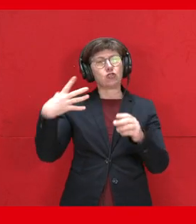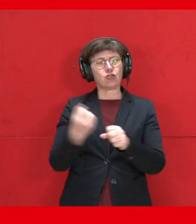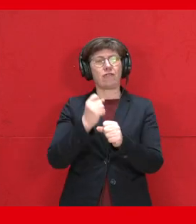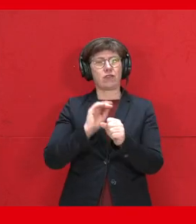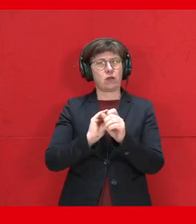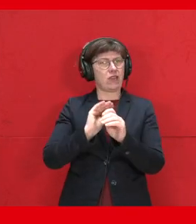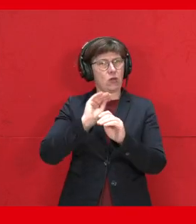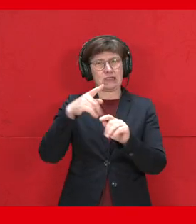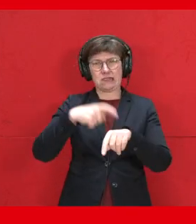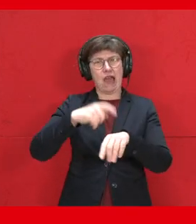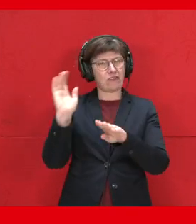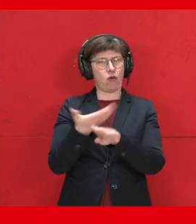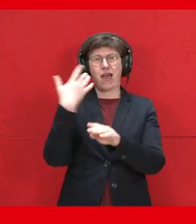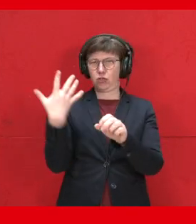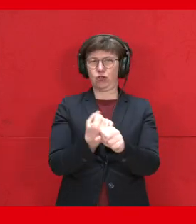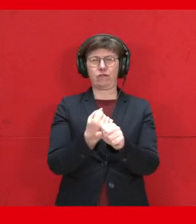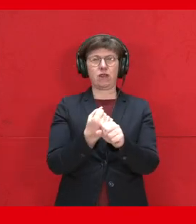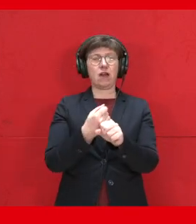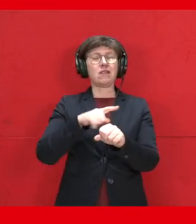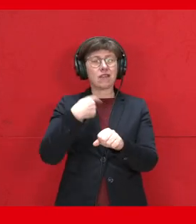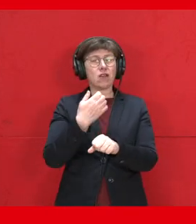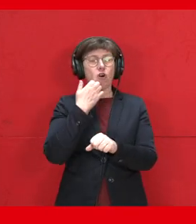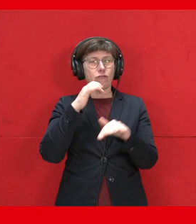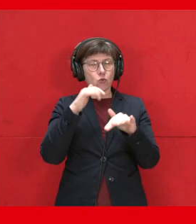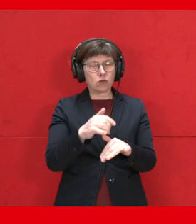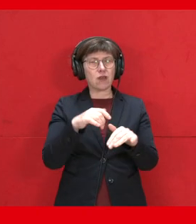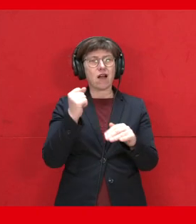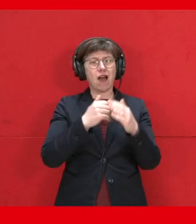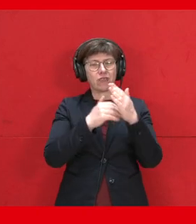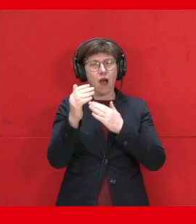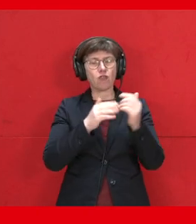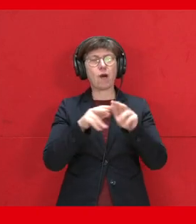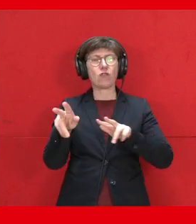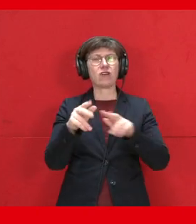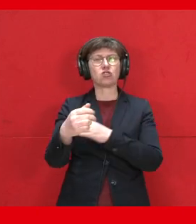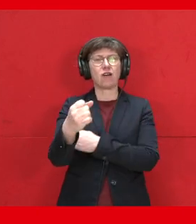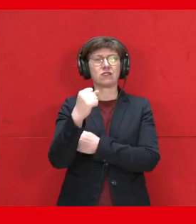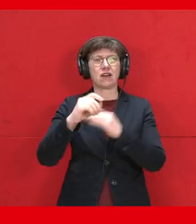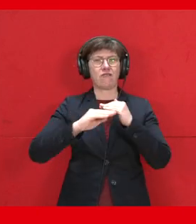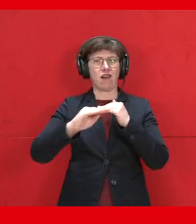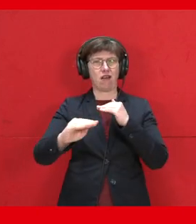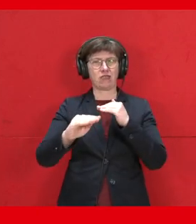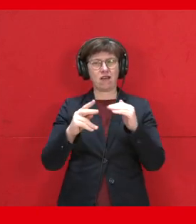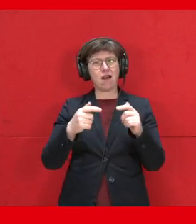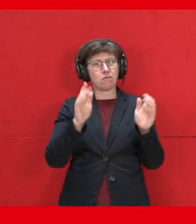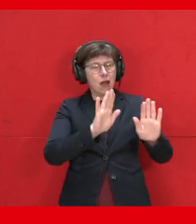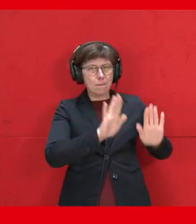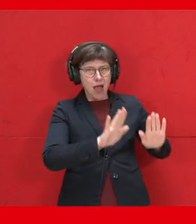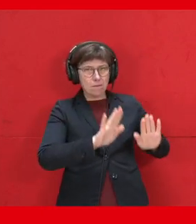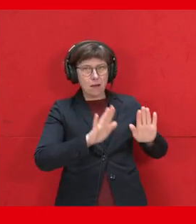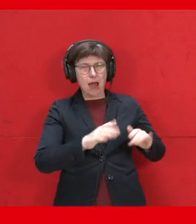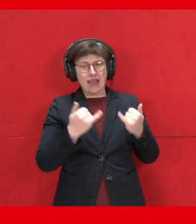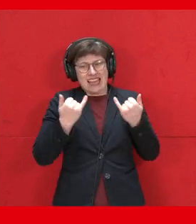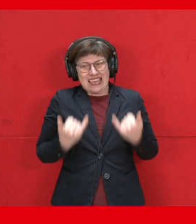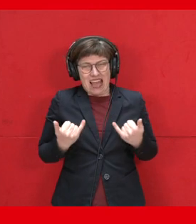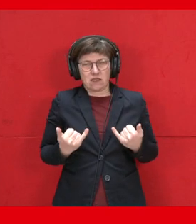ist die gute Hoffnung, wir können dann aufbauen auf eine Wirtschaftskraft unseres Landes, die wir erhalten haben durch die Aktivitäten, die